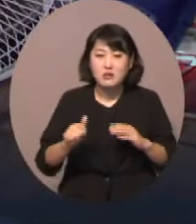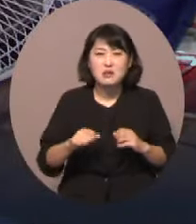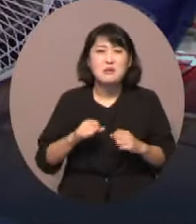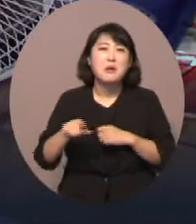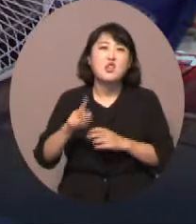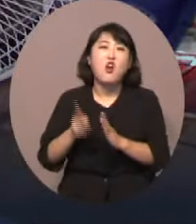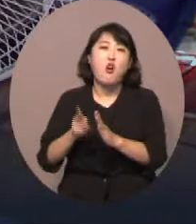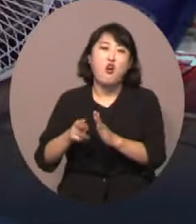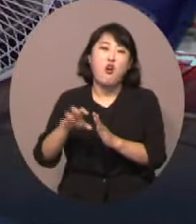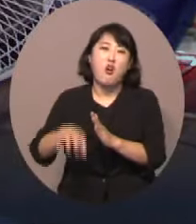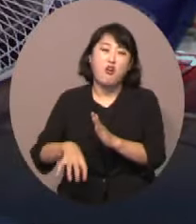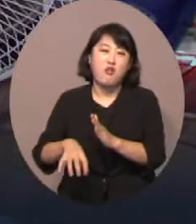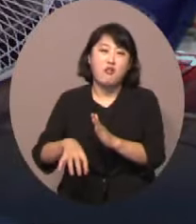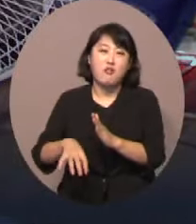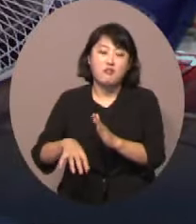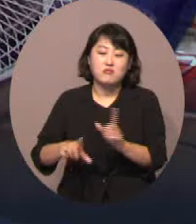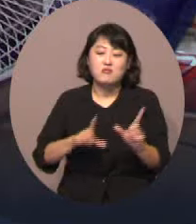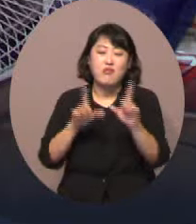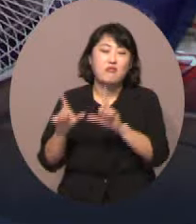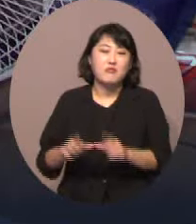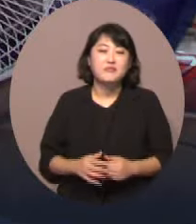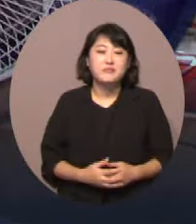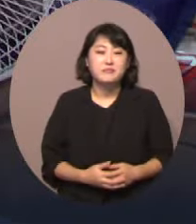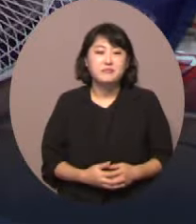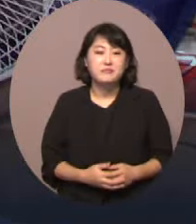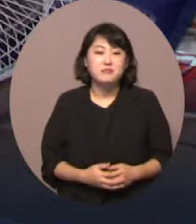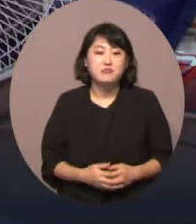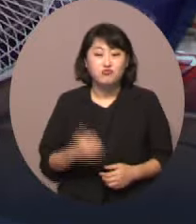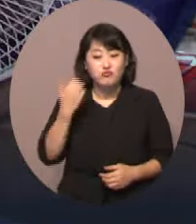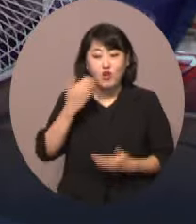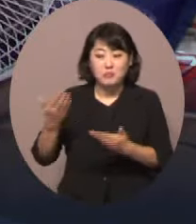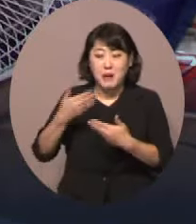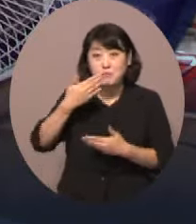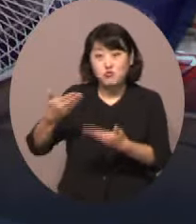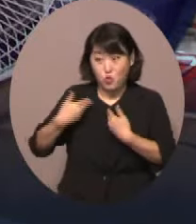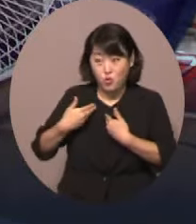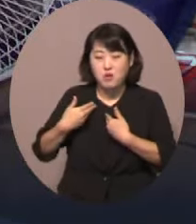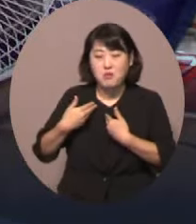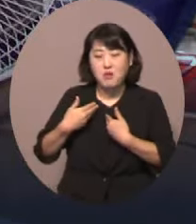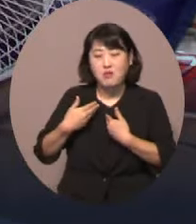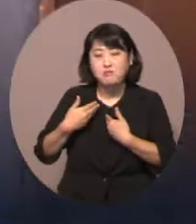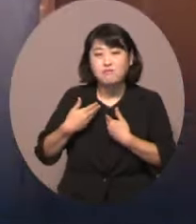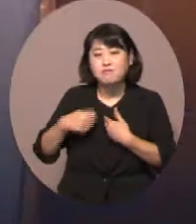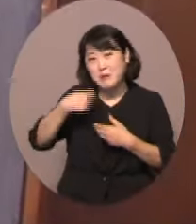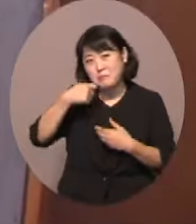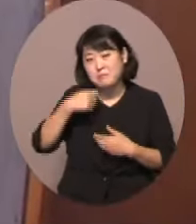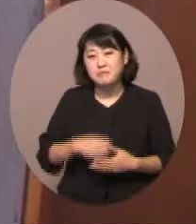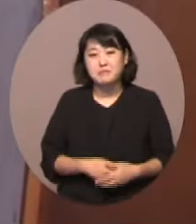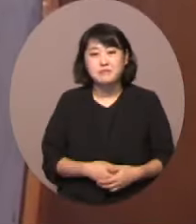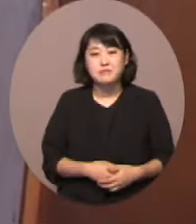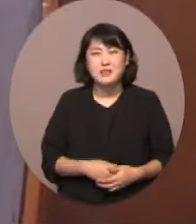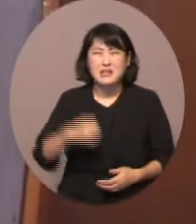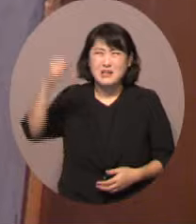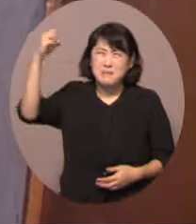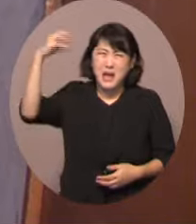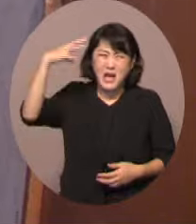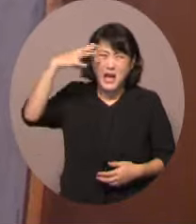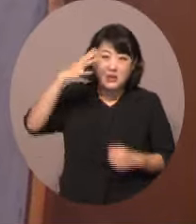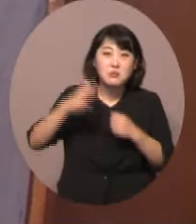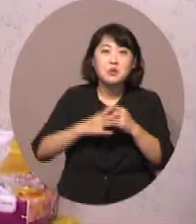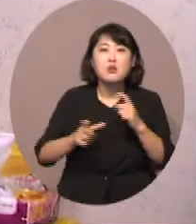하는 거예요. 네, 거기서 그냥 누가 밥 주고 오라면 밥 좀 얻어먹고. 내리쬐는 햇볕에